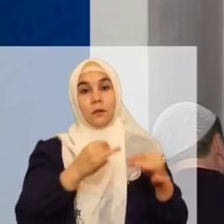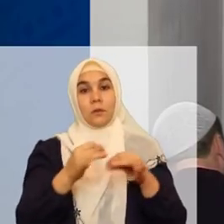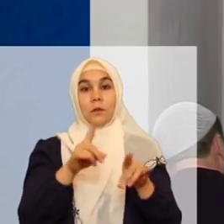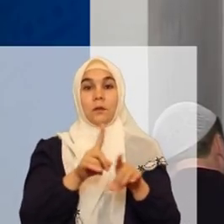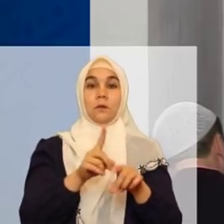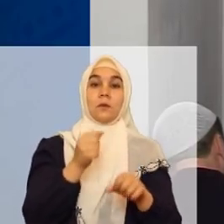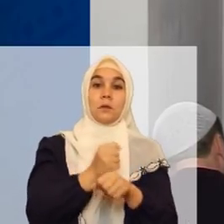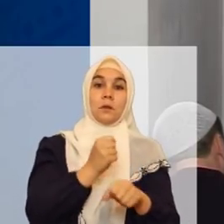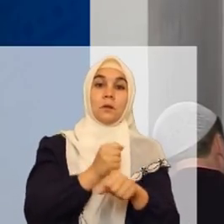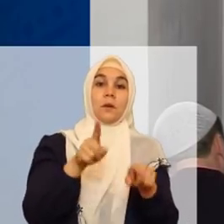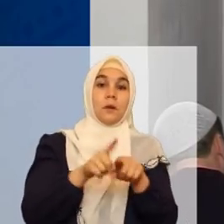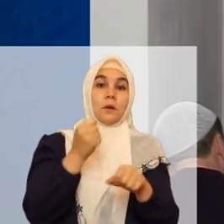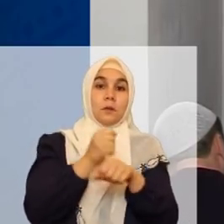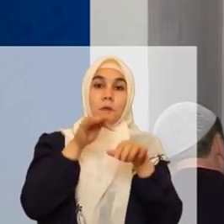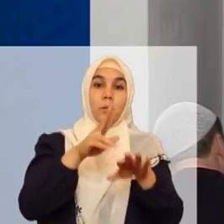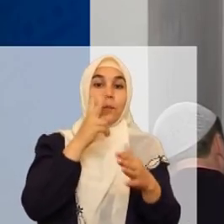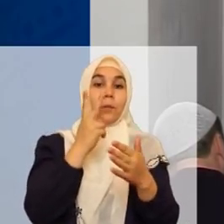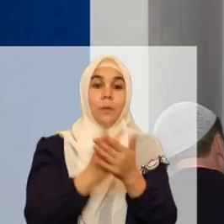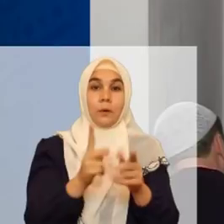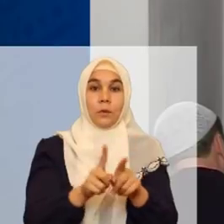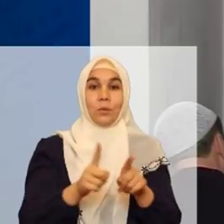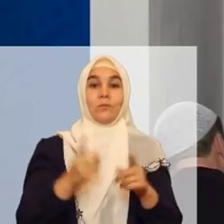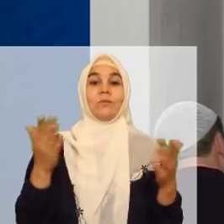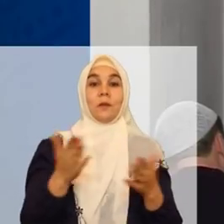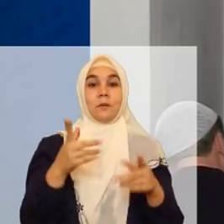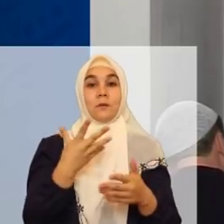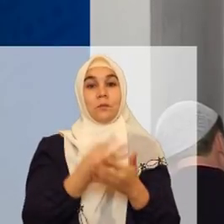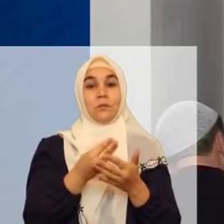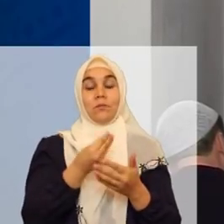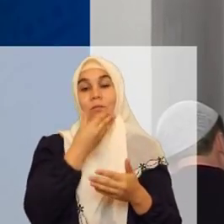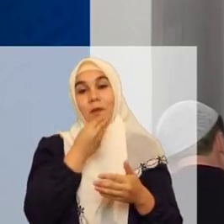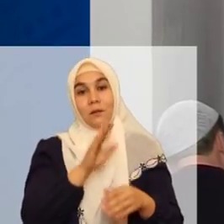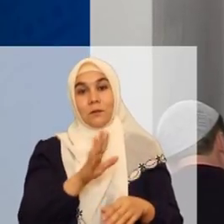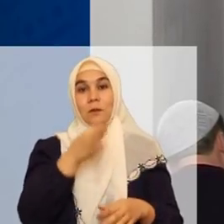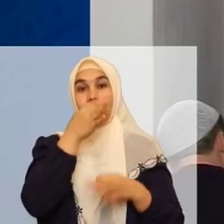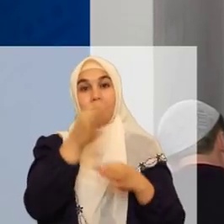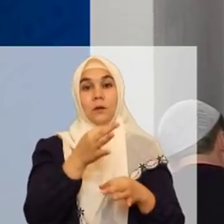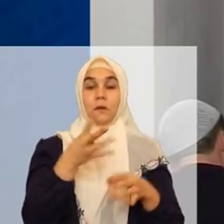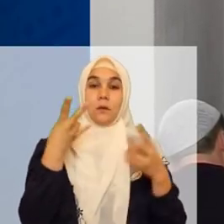bo'ladigan muomalalarga ishora qilish, ya'niki yengiltaklik, beodoblik.